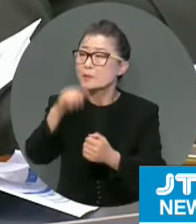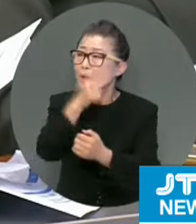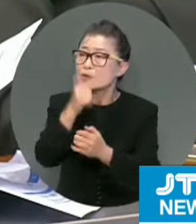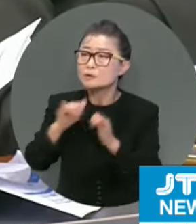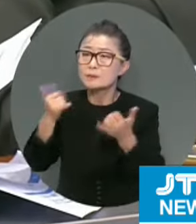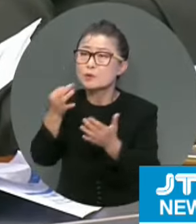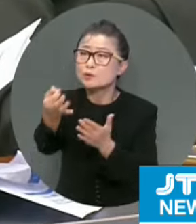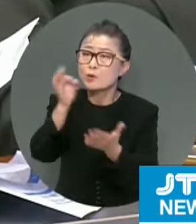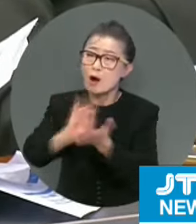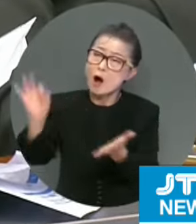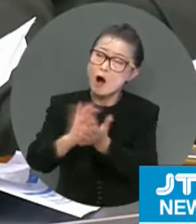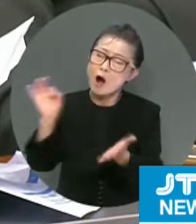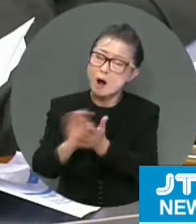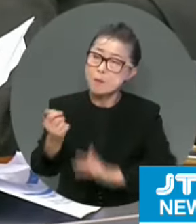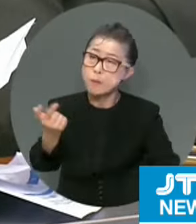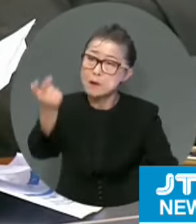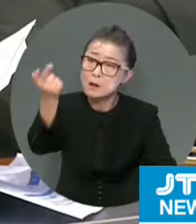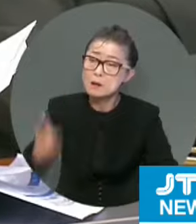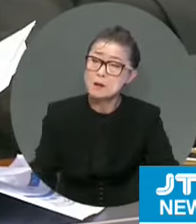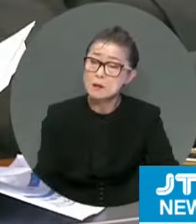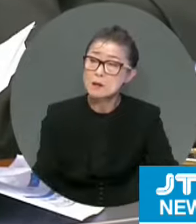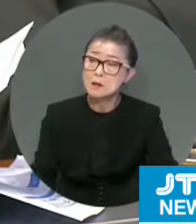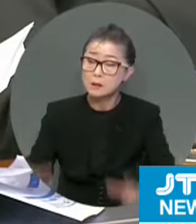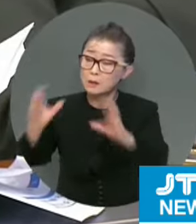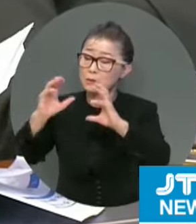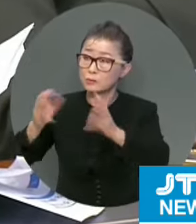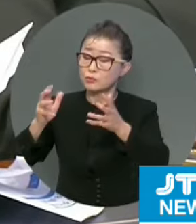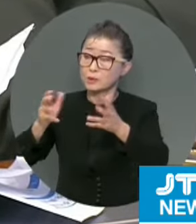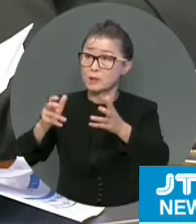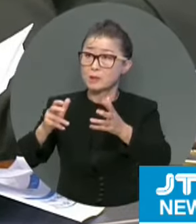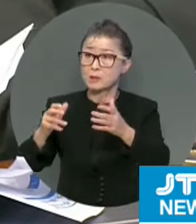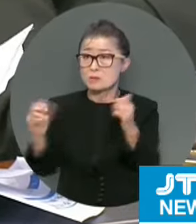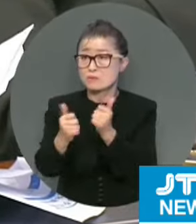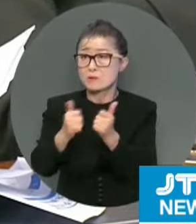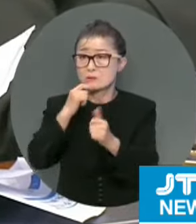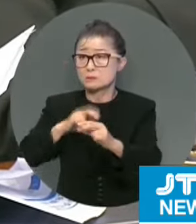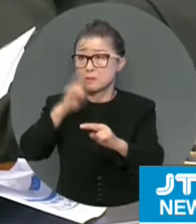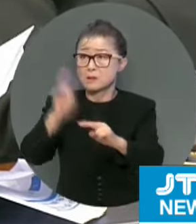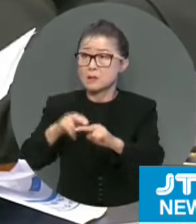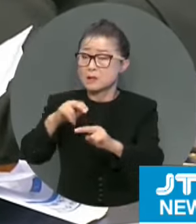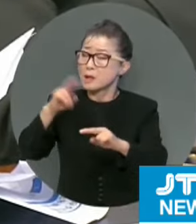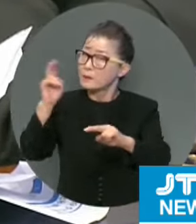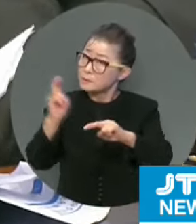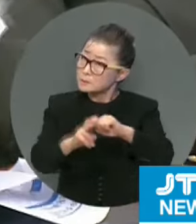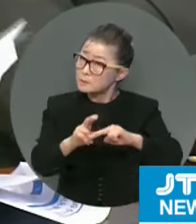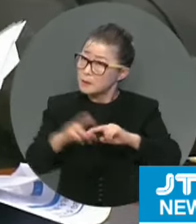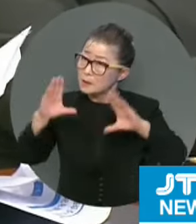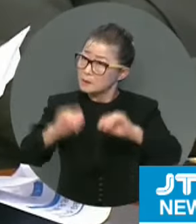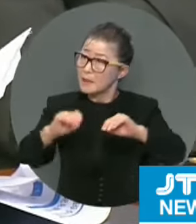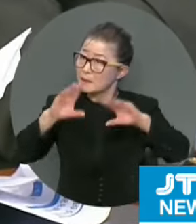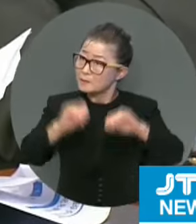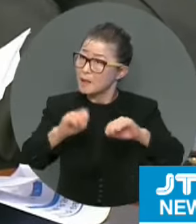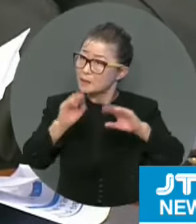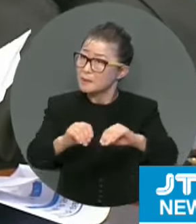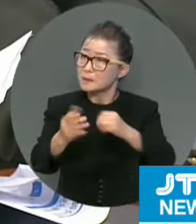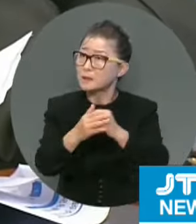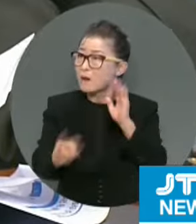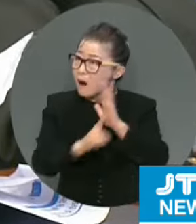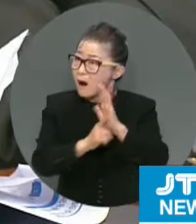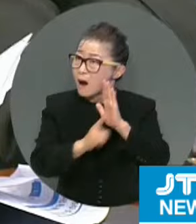들었어요. 그리고 국회의원직 그만둘지도 모른다라고 하는 이런 언론 보도가 계속 나오고